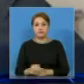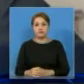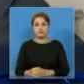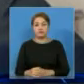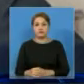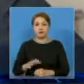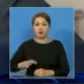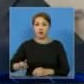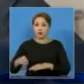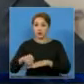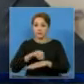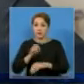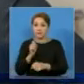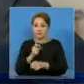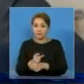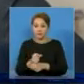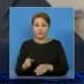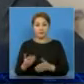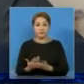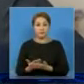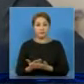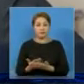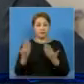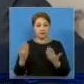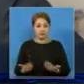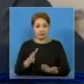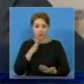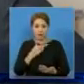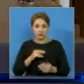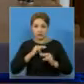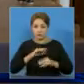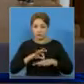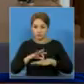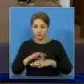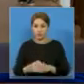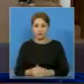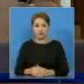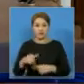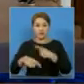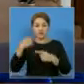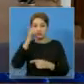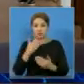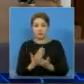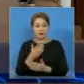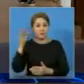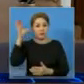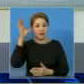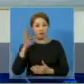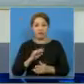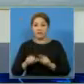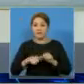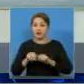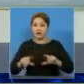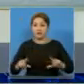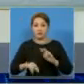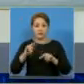сол облыс әкімінің тапсырмасы негізінде сол қазіргі уақытта жұмыстар жүргізіліп жатыр. Келер жылы жаңа білім ошағы мен балабақша